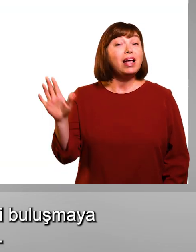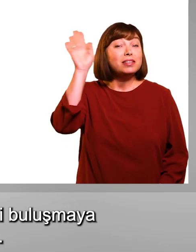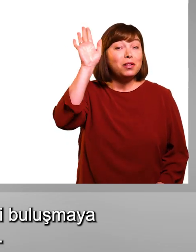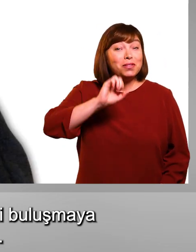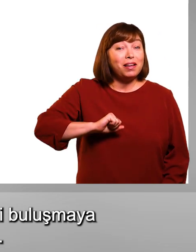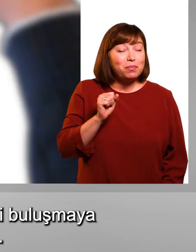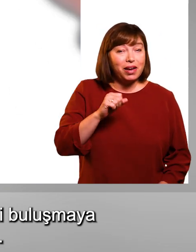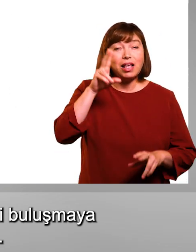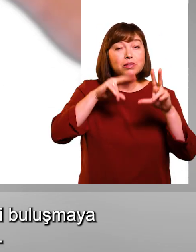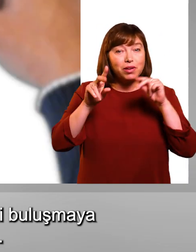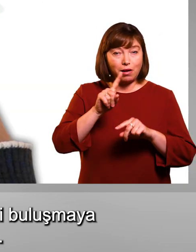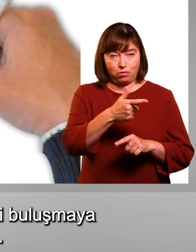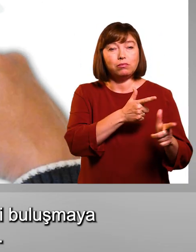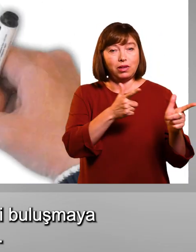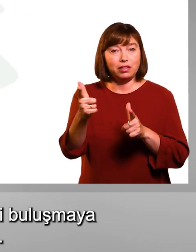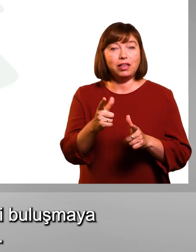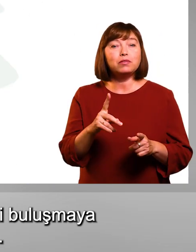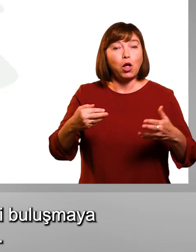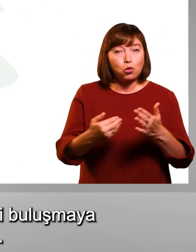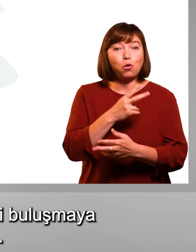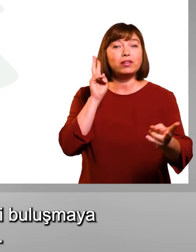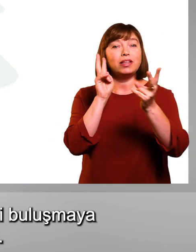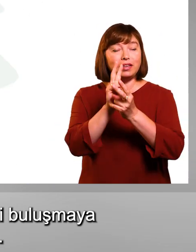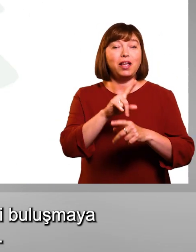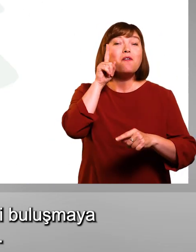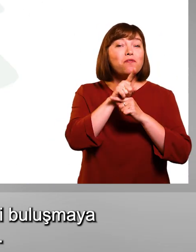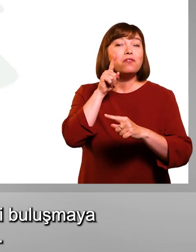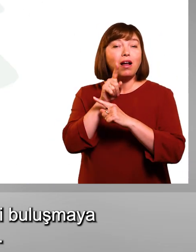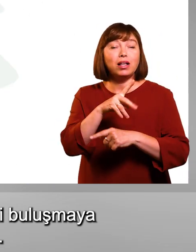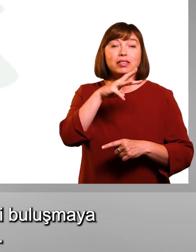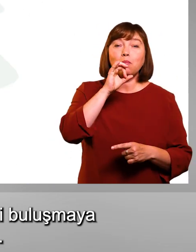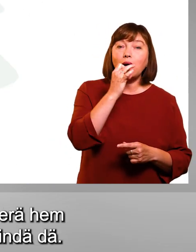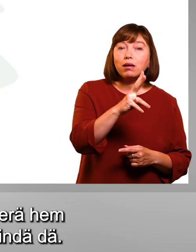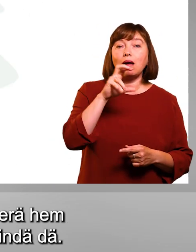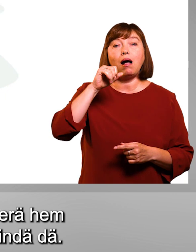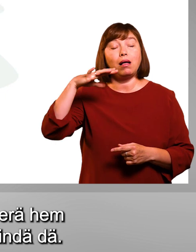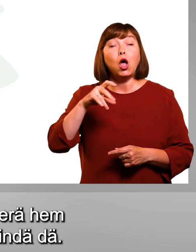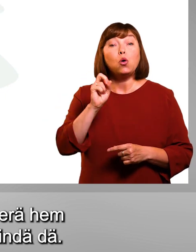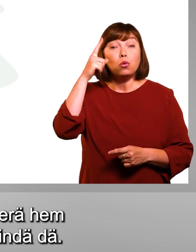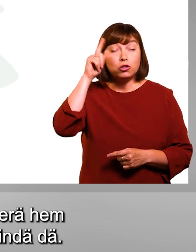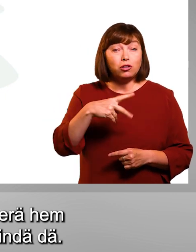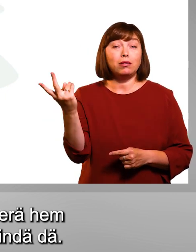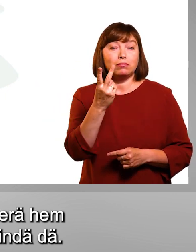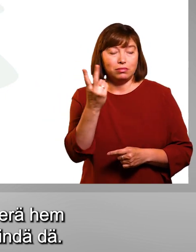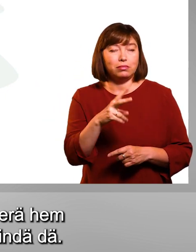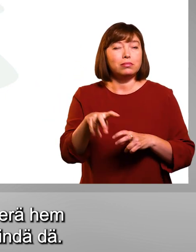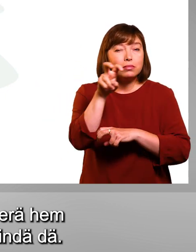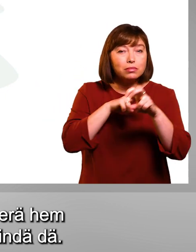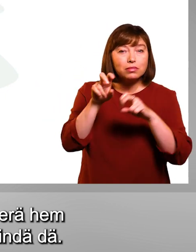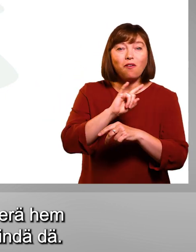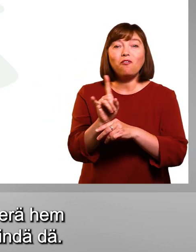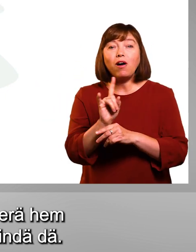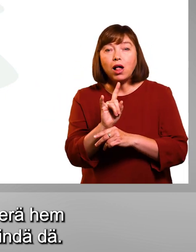Salutare, prieteni! Sperăm că sunteți pregătiți pentru o nouă întâlnire cu frații Marc și Ana. După cum știți deja, adolescenții